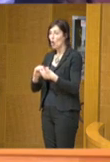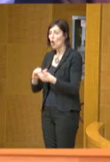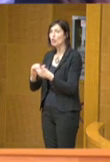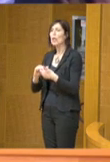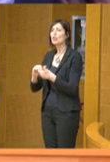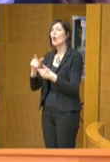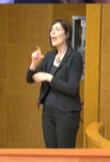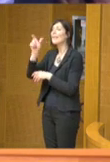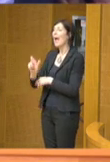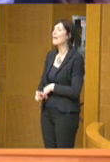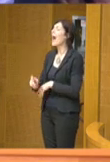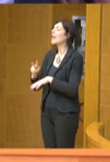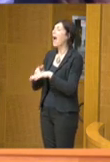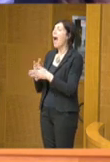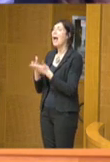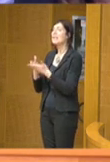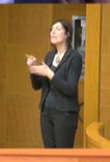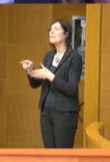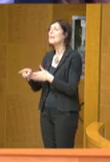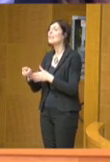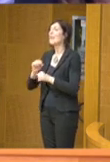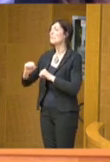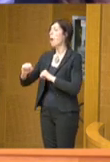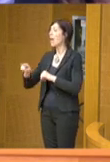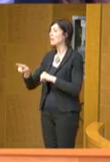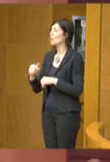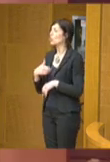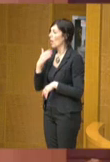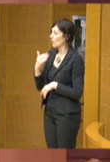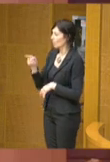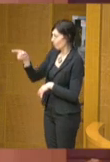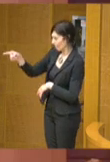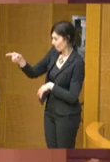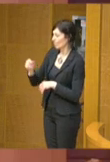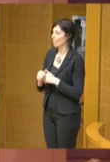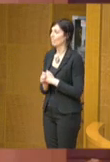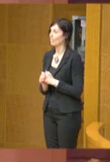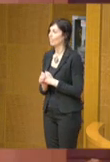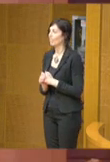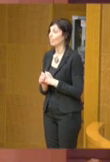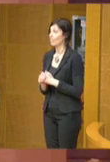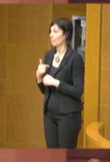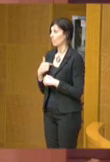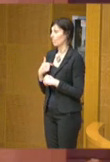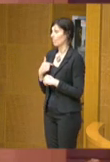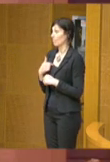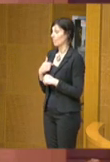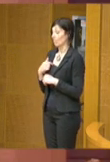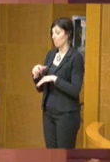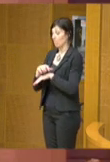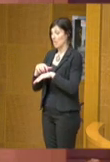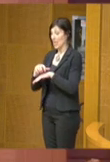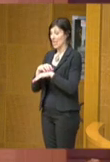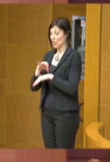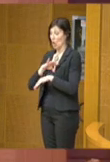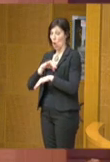Spastici. Prego. Sì, grazie. Mi si è innanzitutto consentito trasferire al ministro